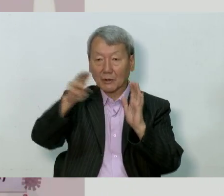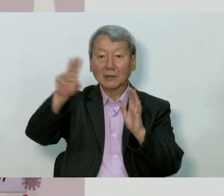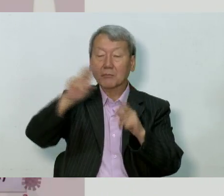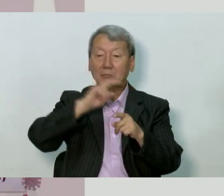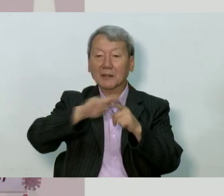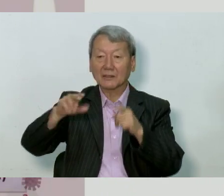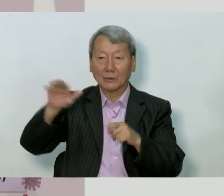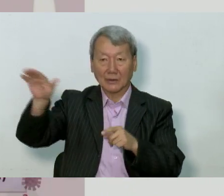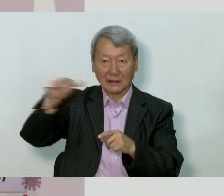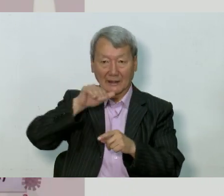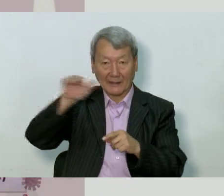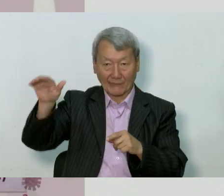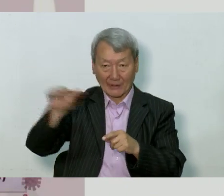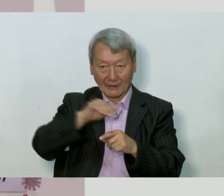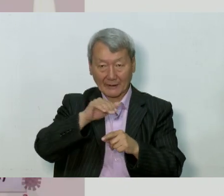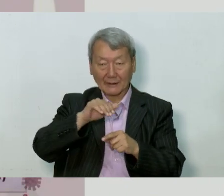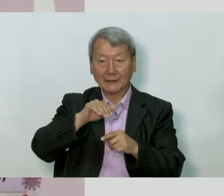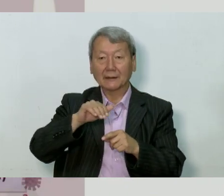кредитования,